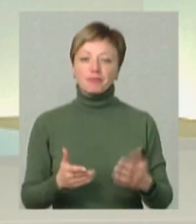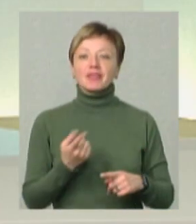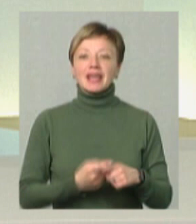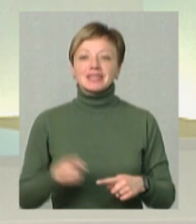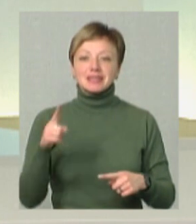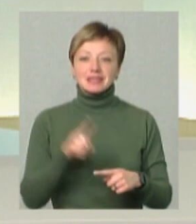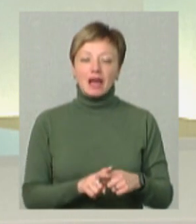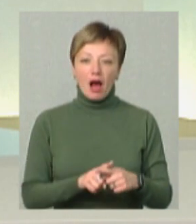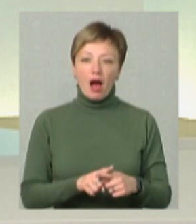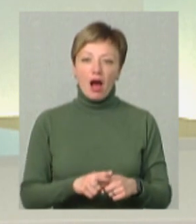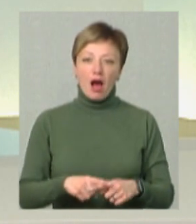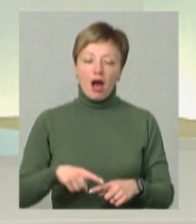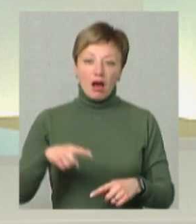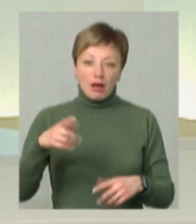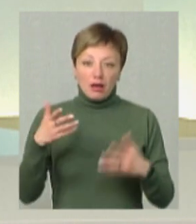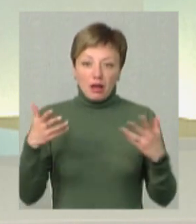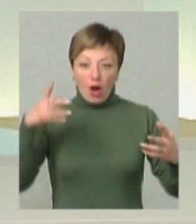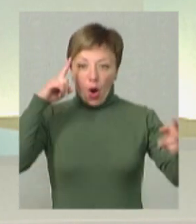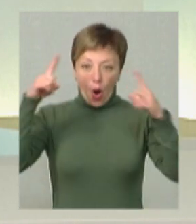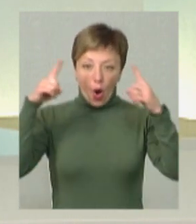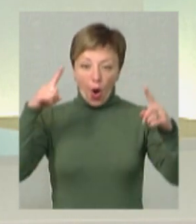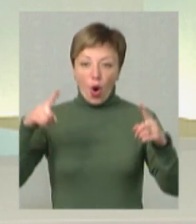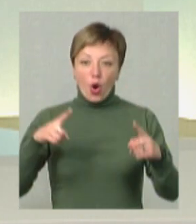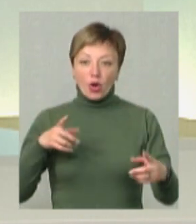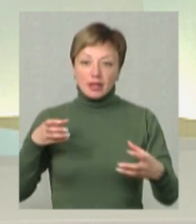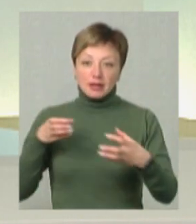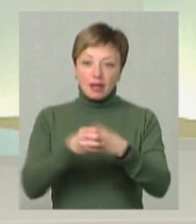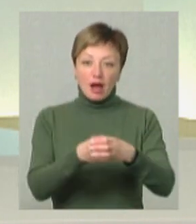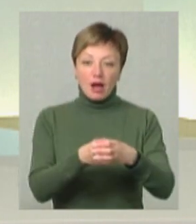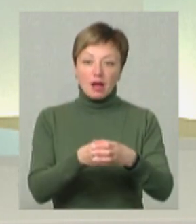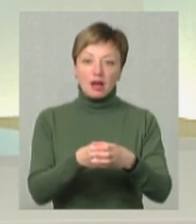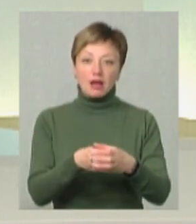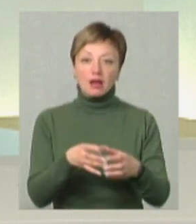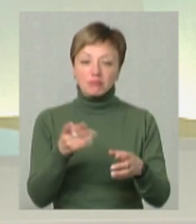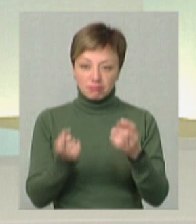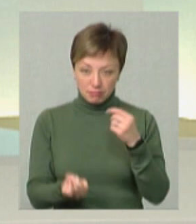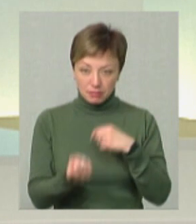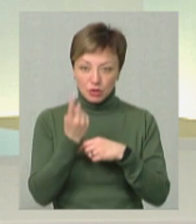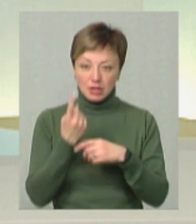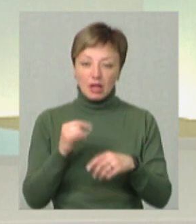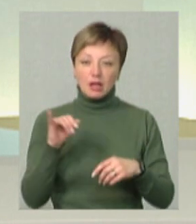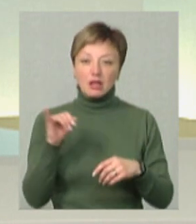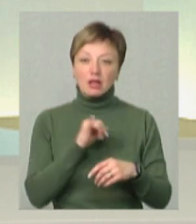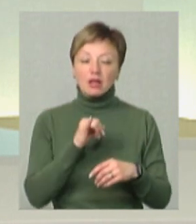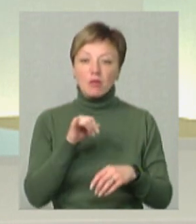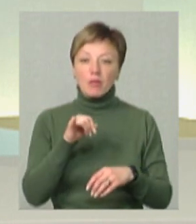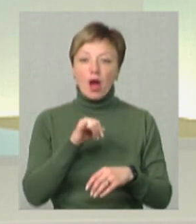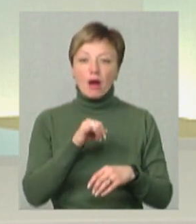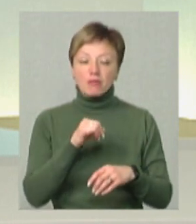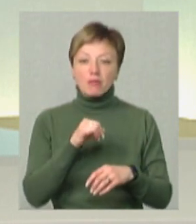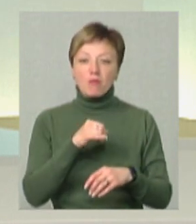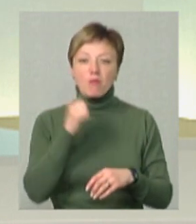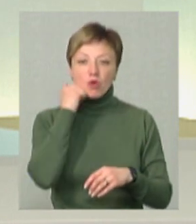Ця орда, а саме Зулусу, Золотої Орди і постала Московська